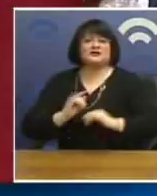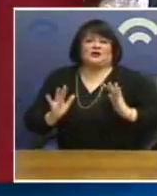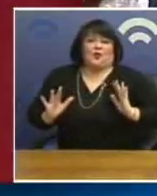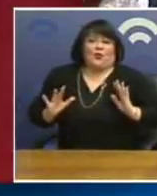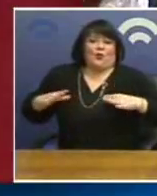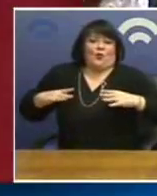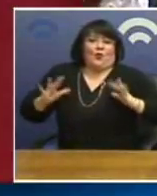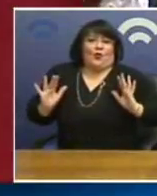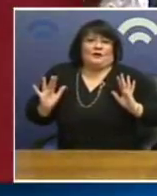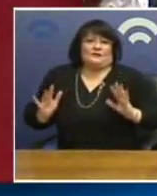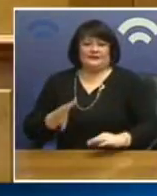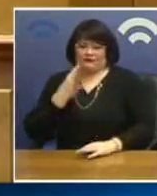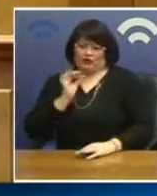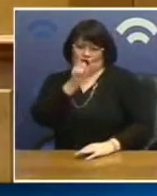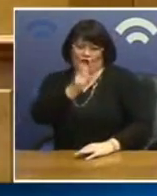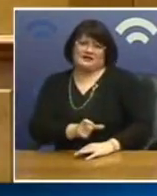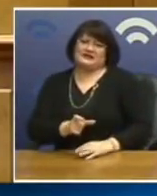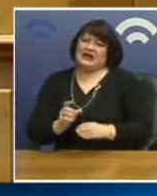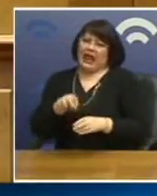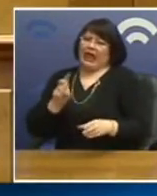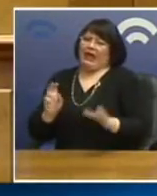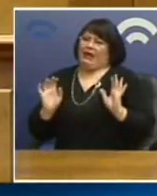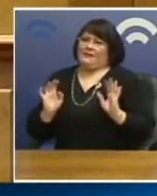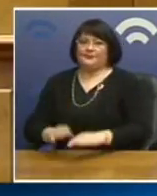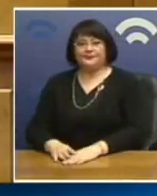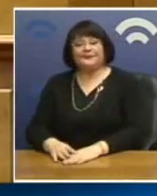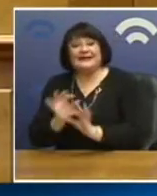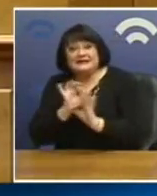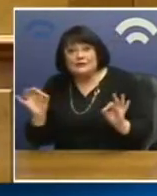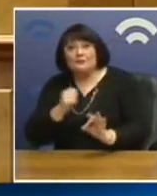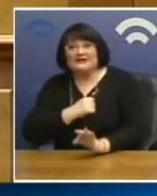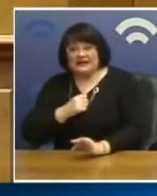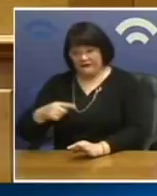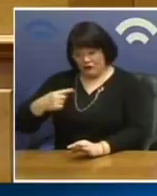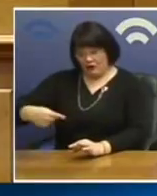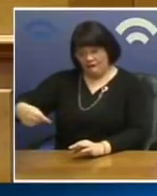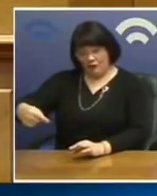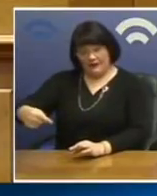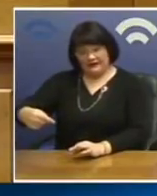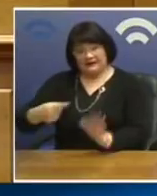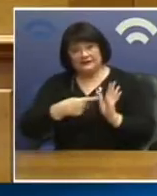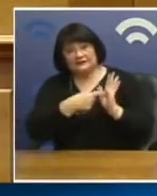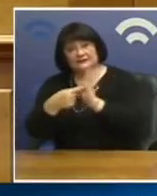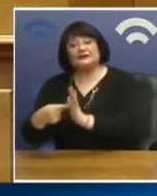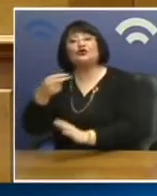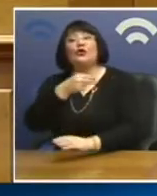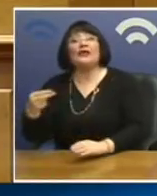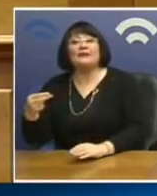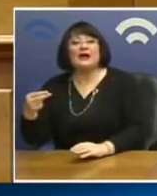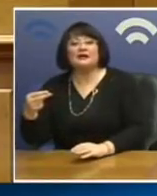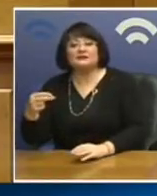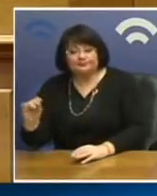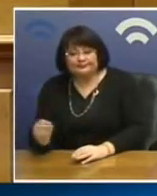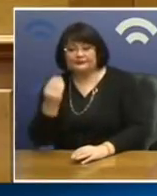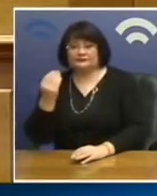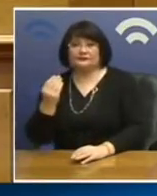είμαι βέβαιος ότι αν την επόμενη δεν είχαν αναδείξει το θέμα η